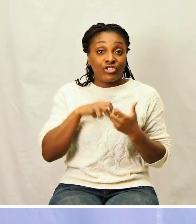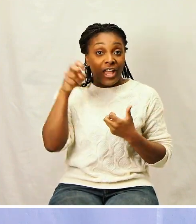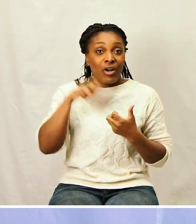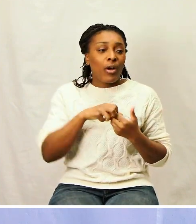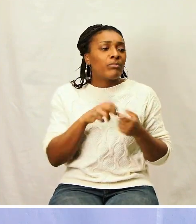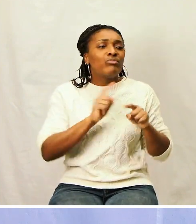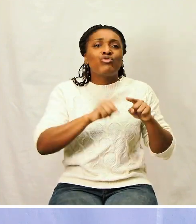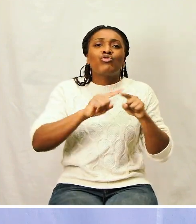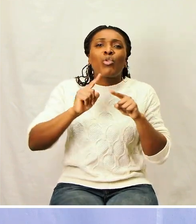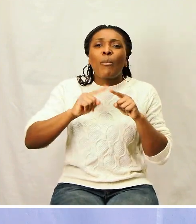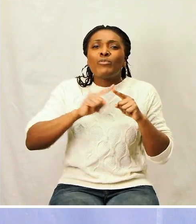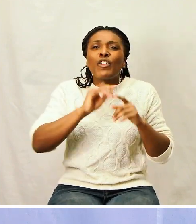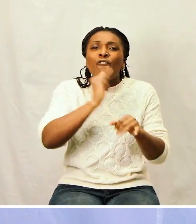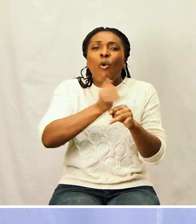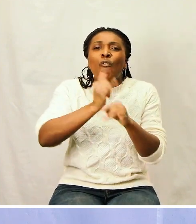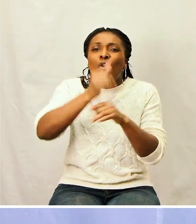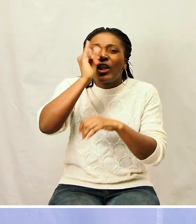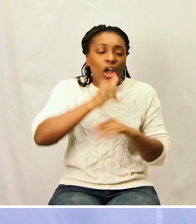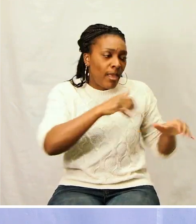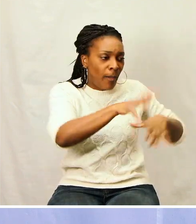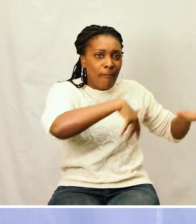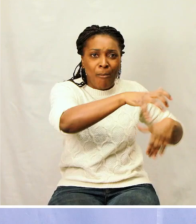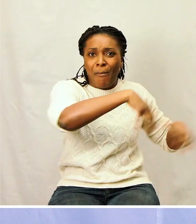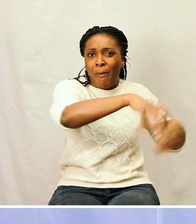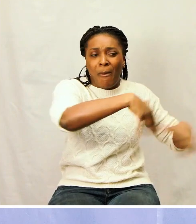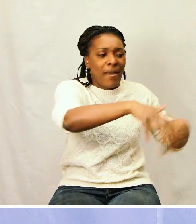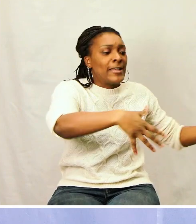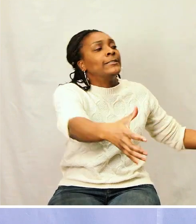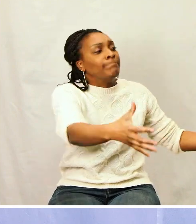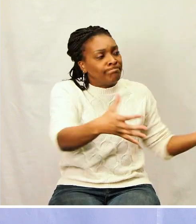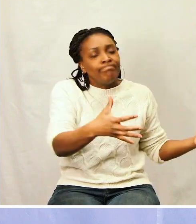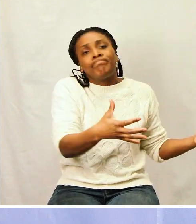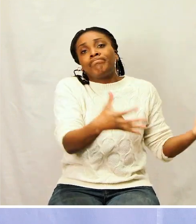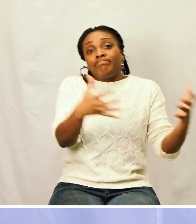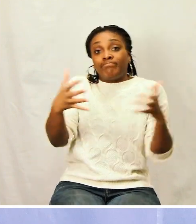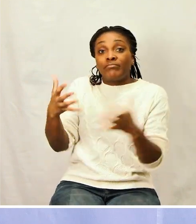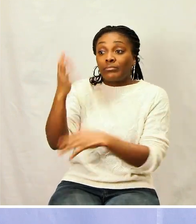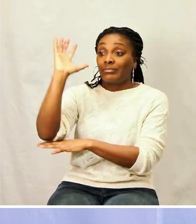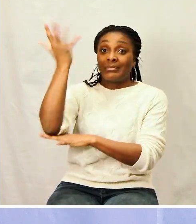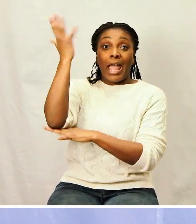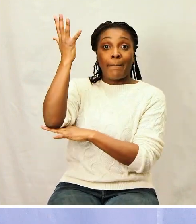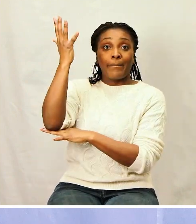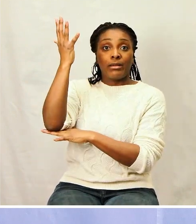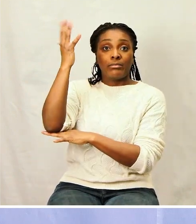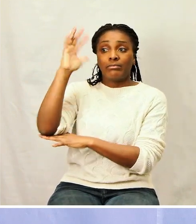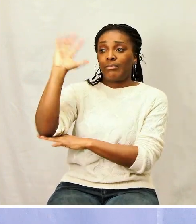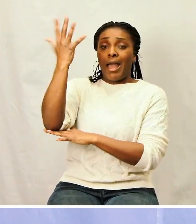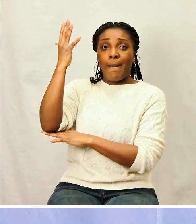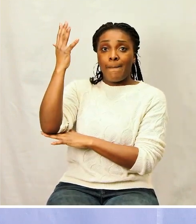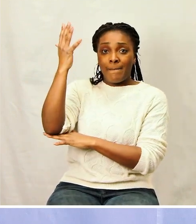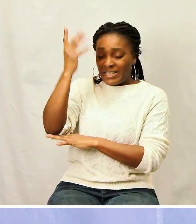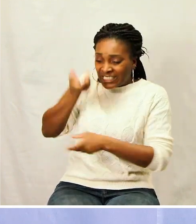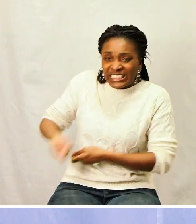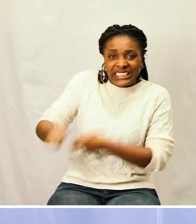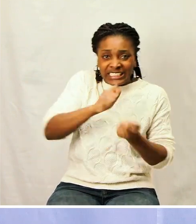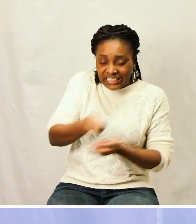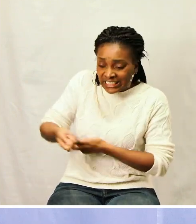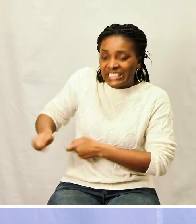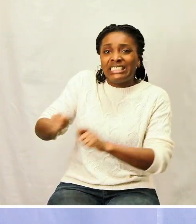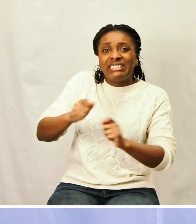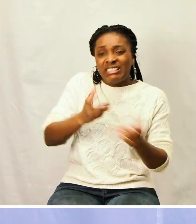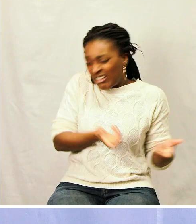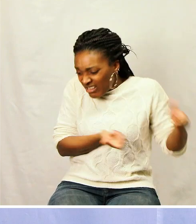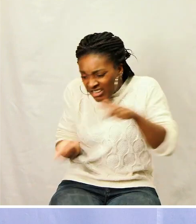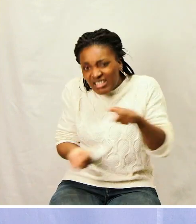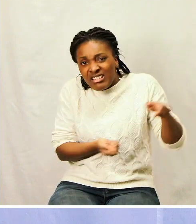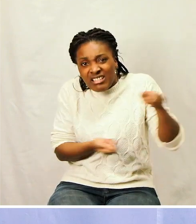ses objets il va les cacher à un endroit particulier il va les enfuir dit la Bible sous un terébinte et c'est c'est marrant que la Bible et bien